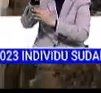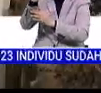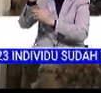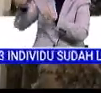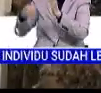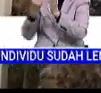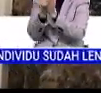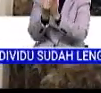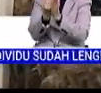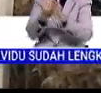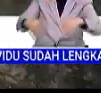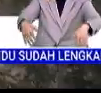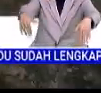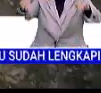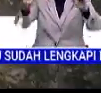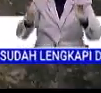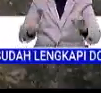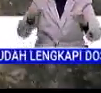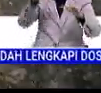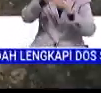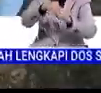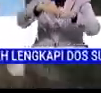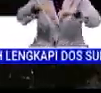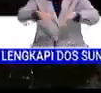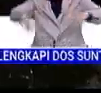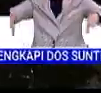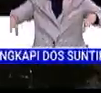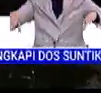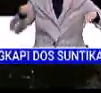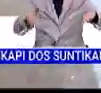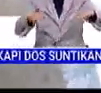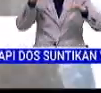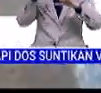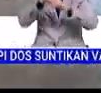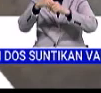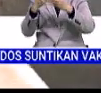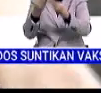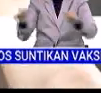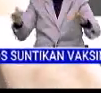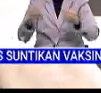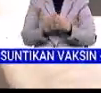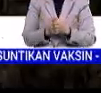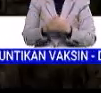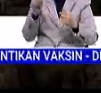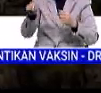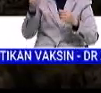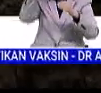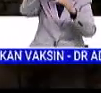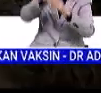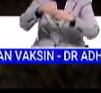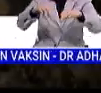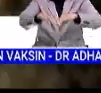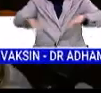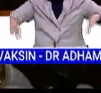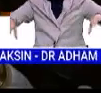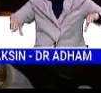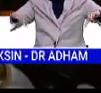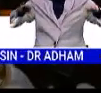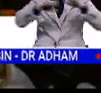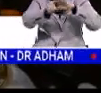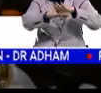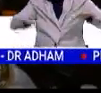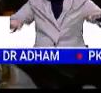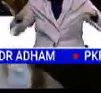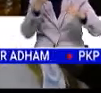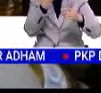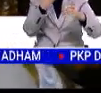jam dikebumikan di dalam keranda di bawah tanah. Rakaman video bermula dengan dia masuk ke dalam keranda Luxina yang dilengkapi